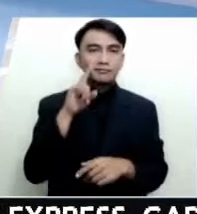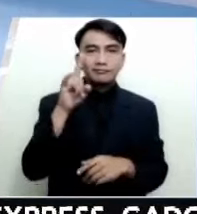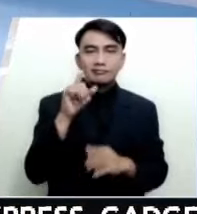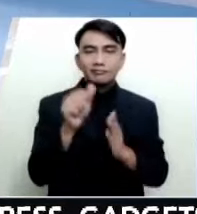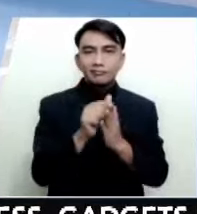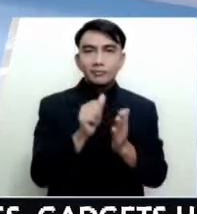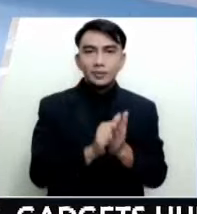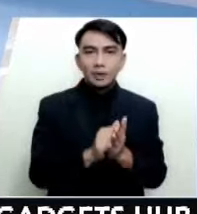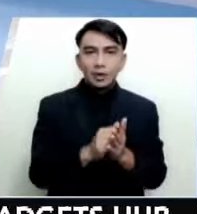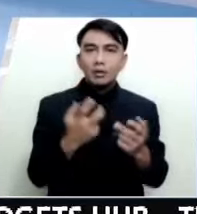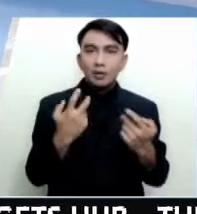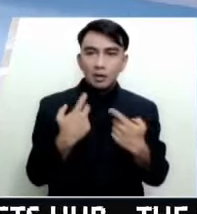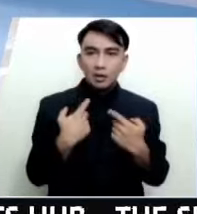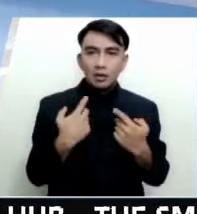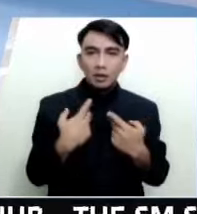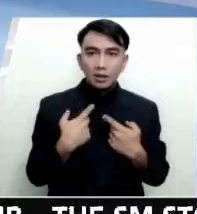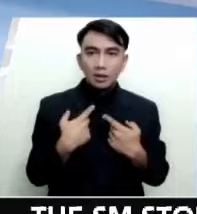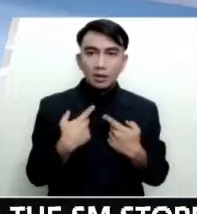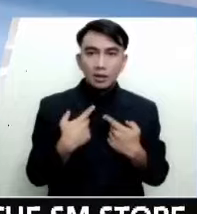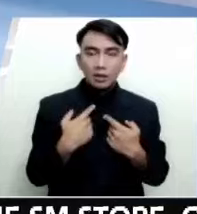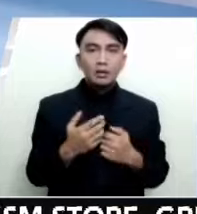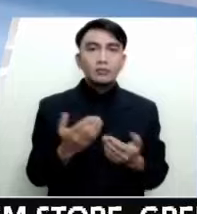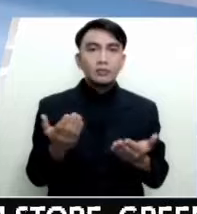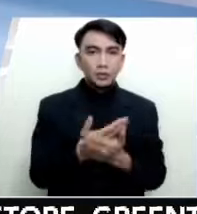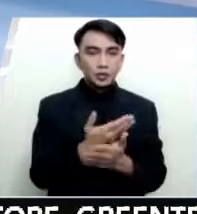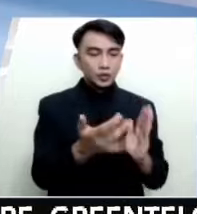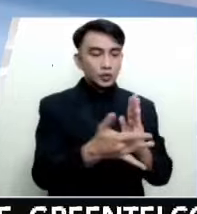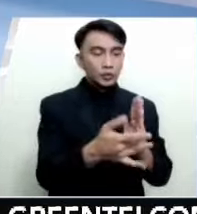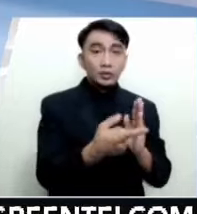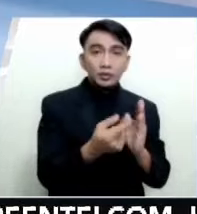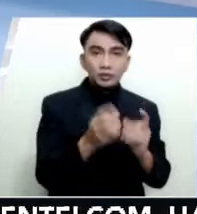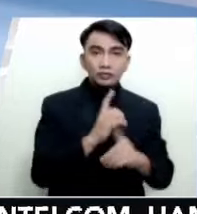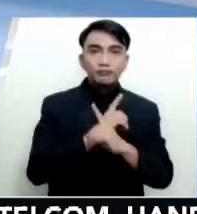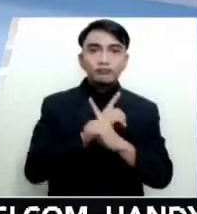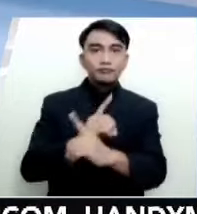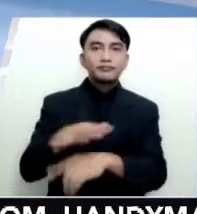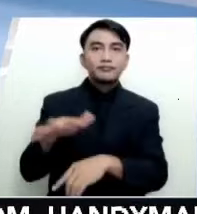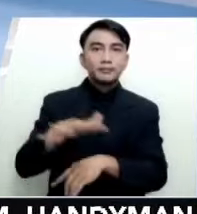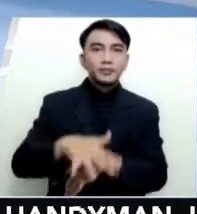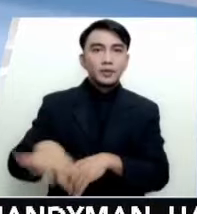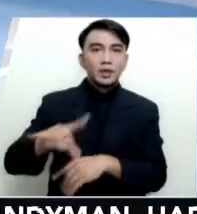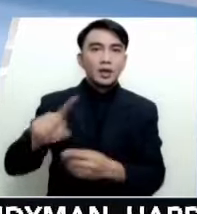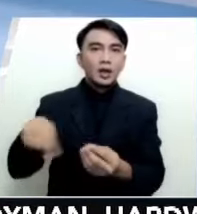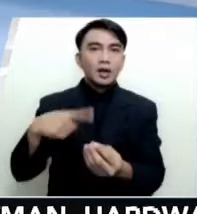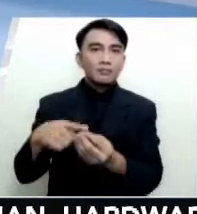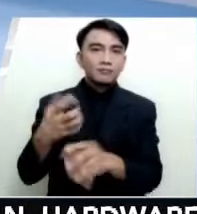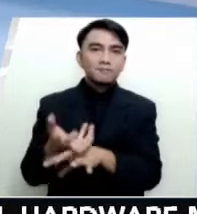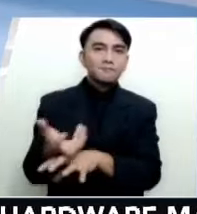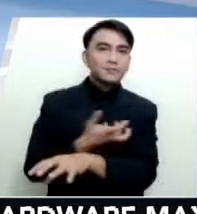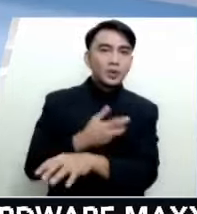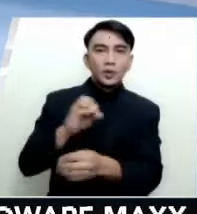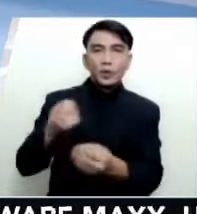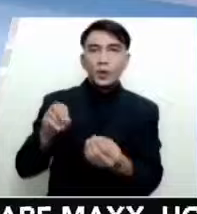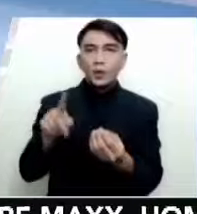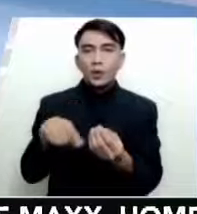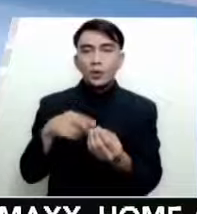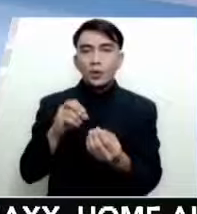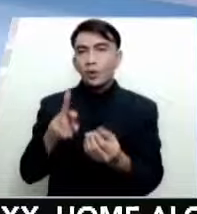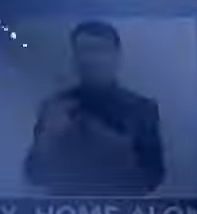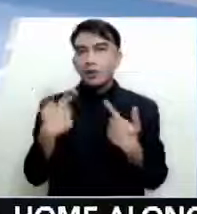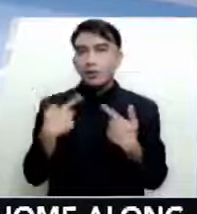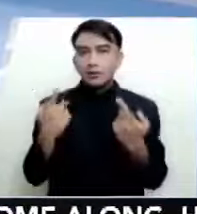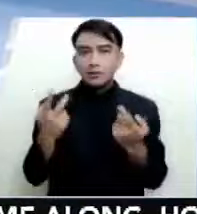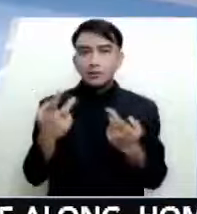ng mga bagong teknolohiya para labanan ang cyber attacks. Alamin yan sa Tip Talk, hatid ni Von